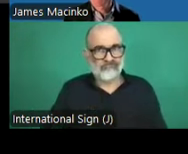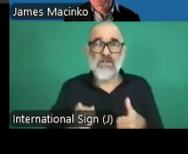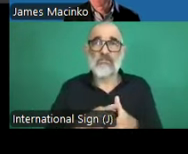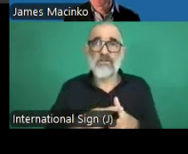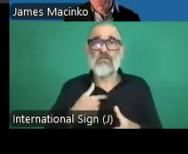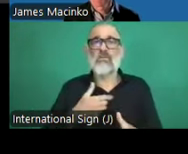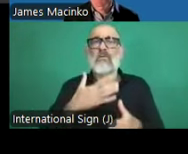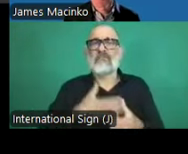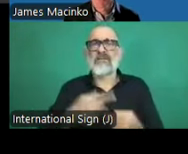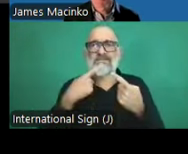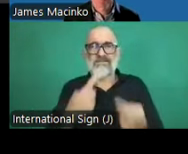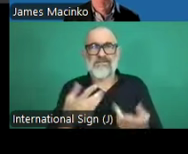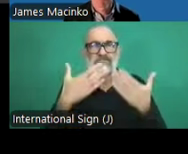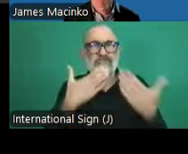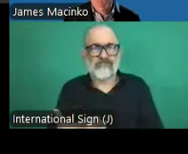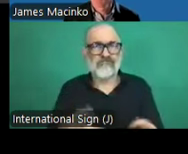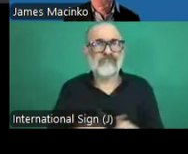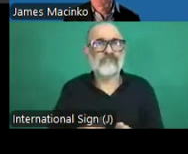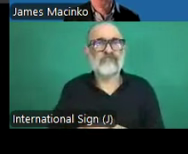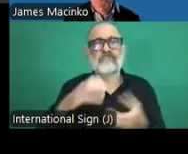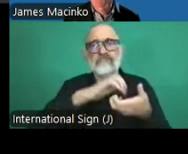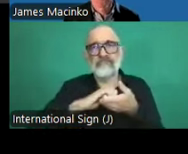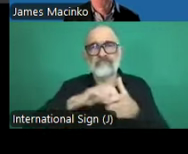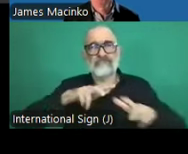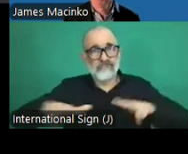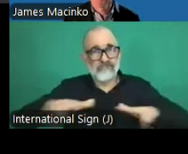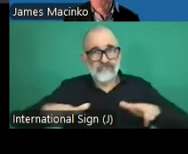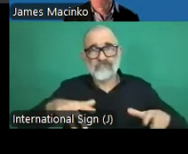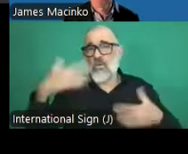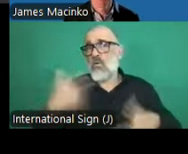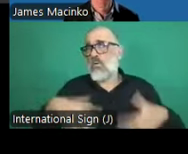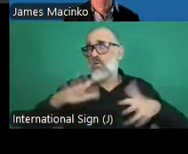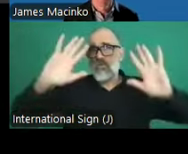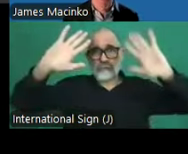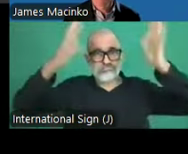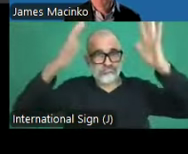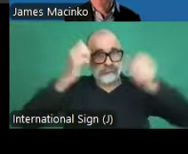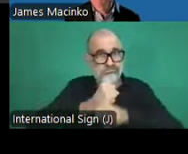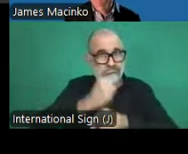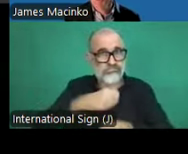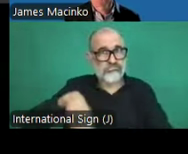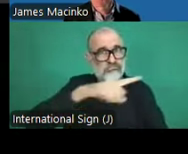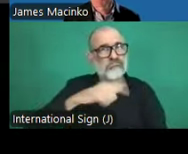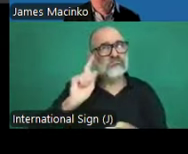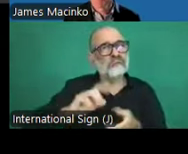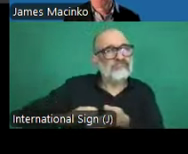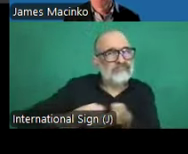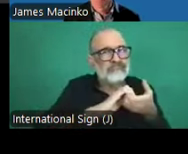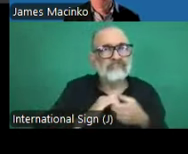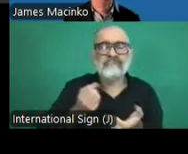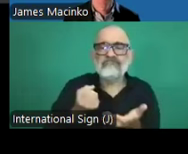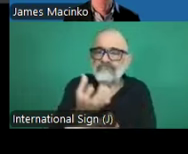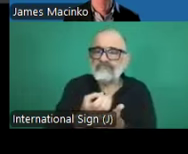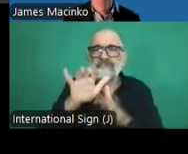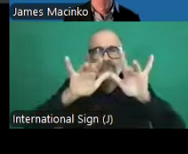Je pense que essayer de comprendre les concepts complexes comme les couvertures universelles est